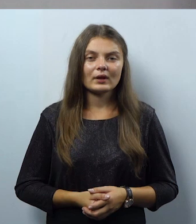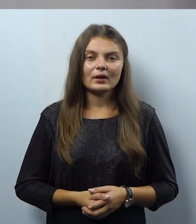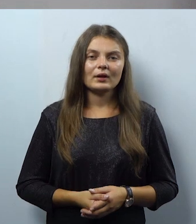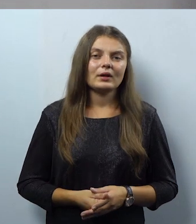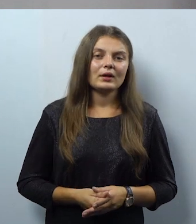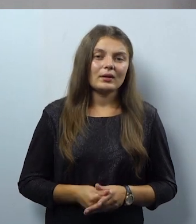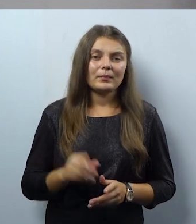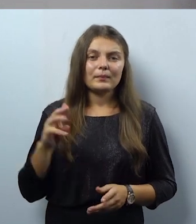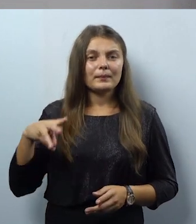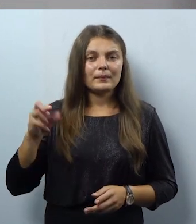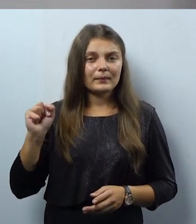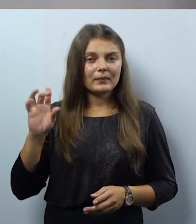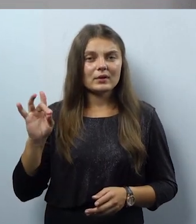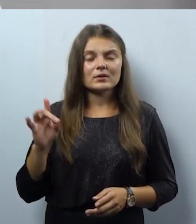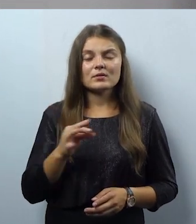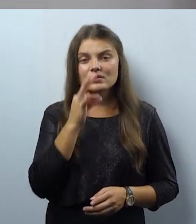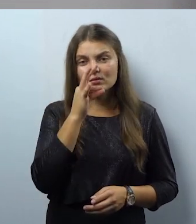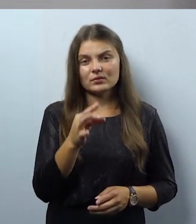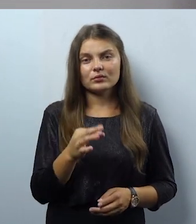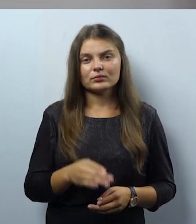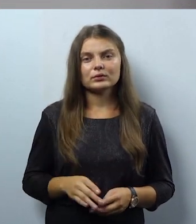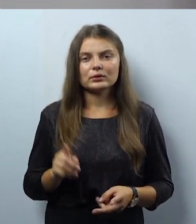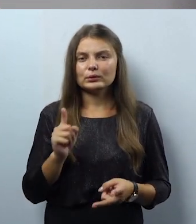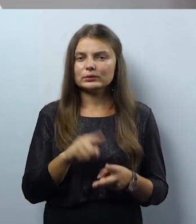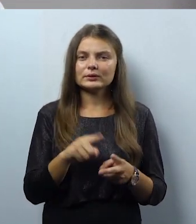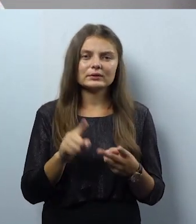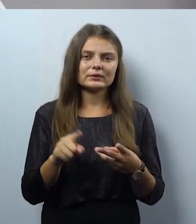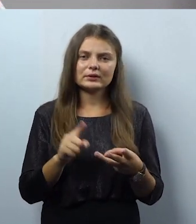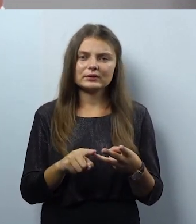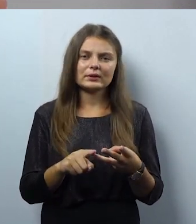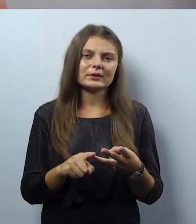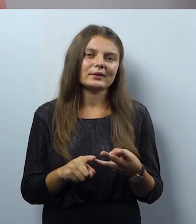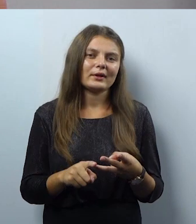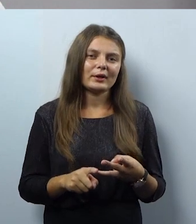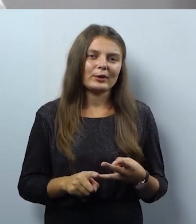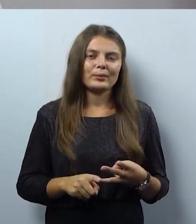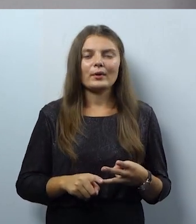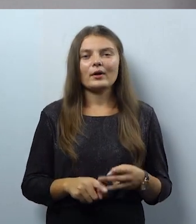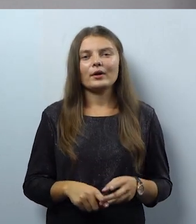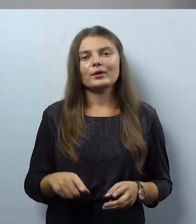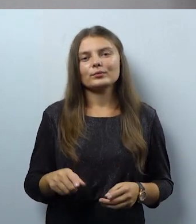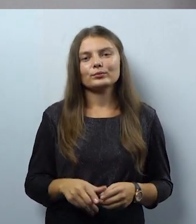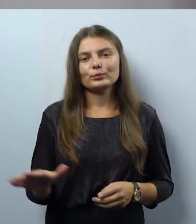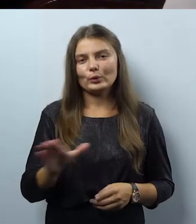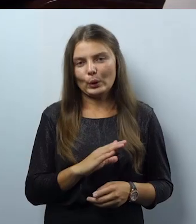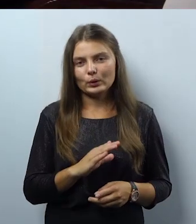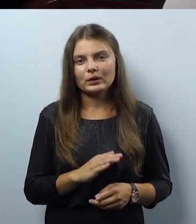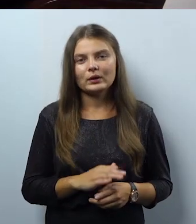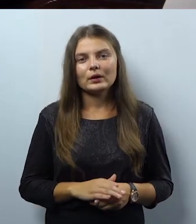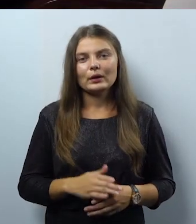томах. Угу. Ну, в нас вийшло от заміри такі, і хочу показати от такі от, ніби